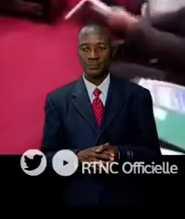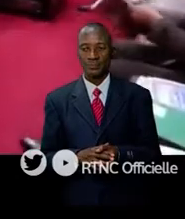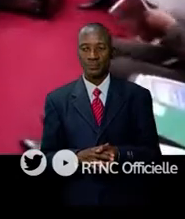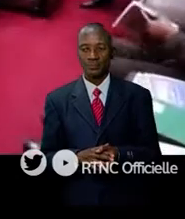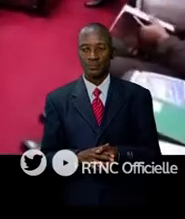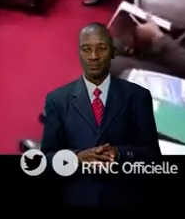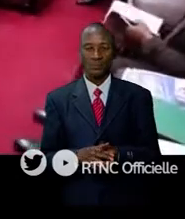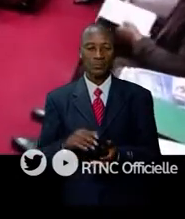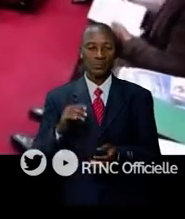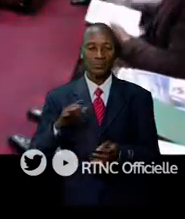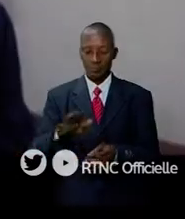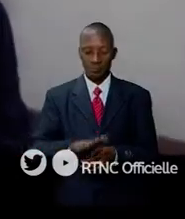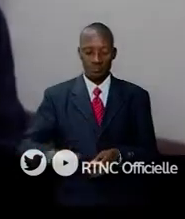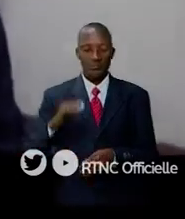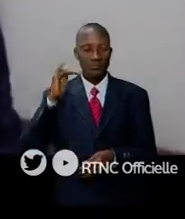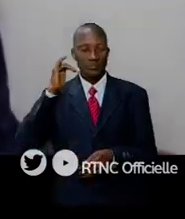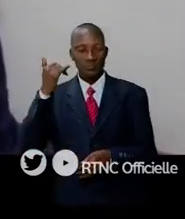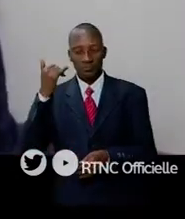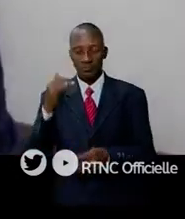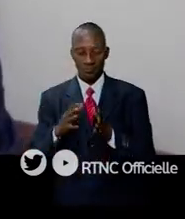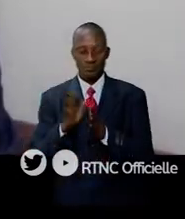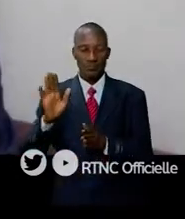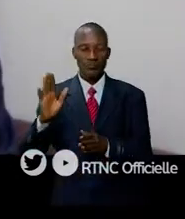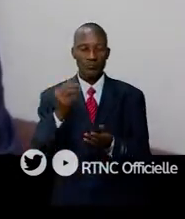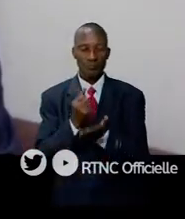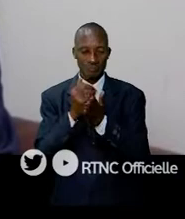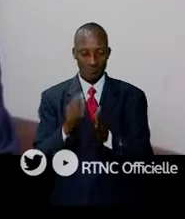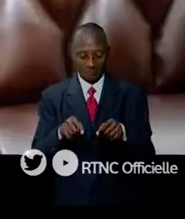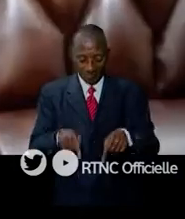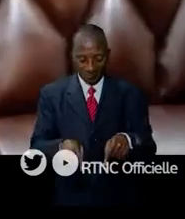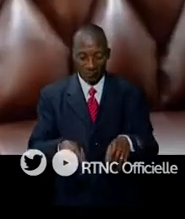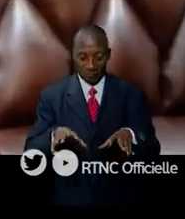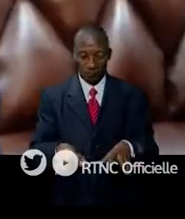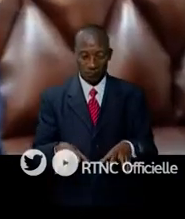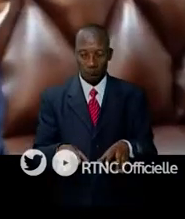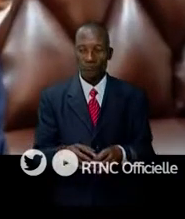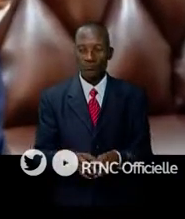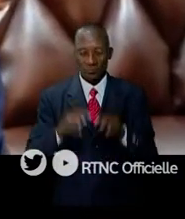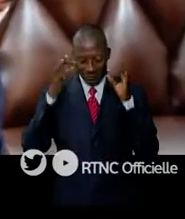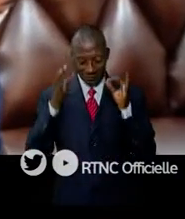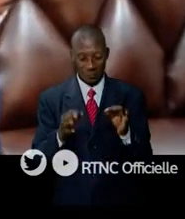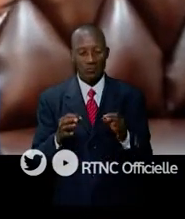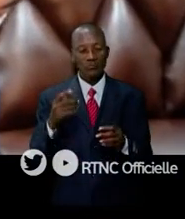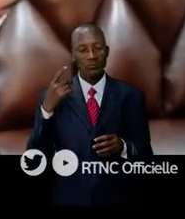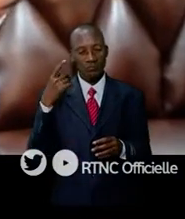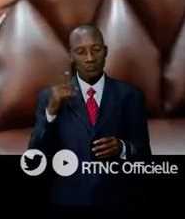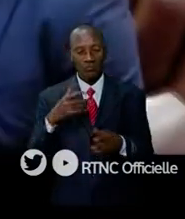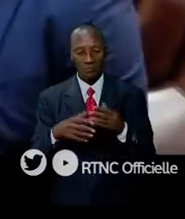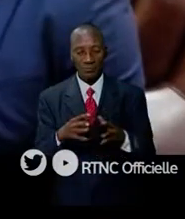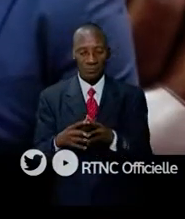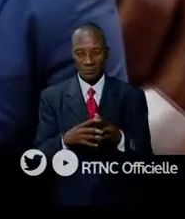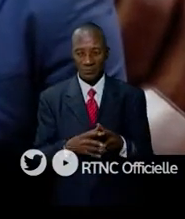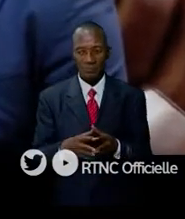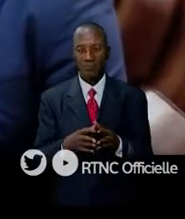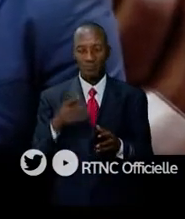Le Japon, via sa représentation diplomatique, et la République démocratique du Congo, déterminés à œuvrer ensemble pour la réalisation